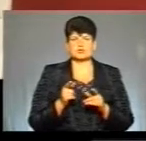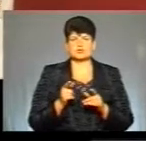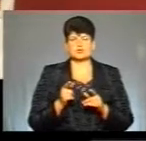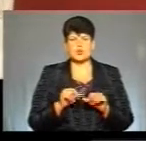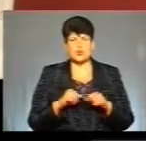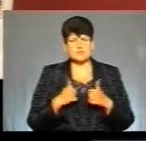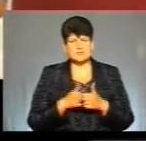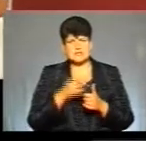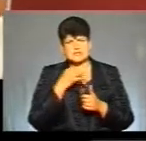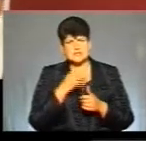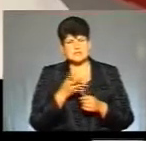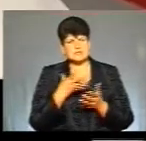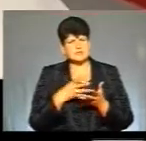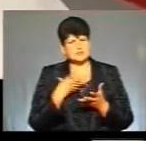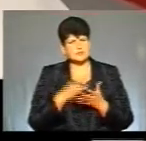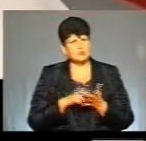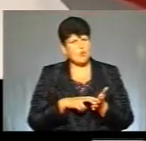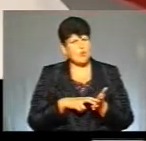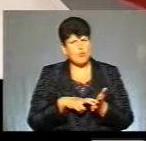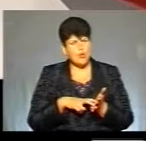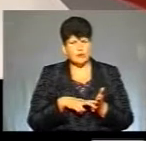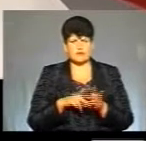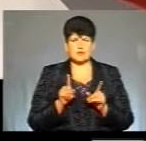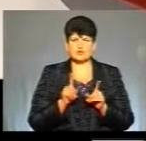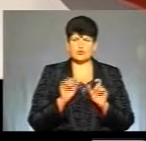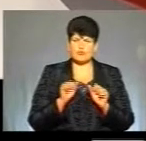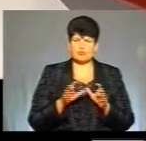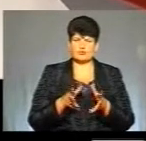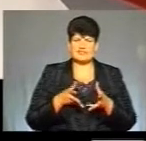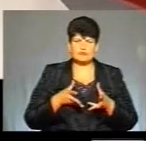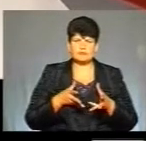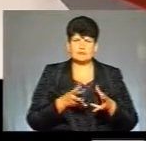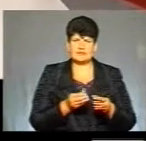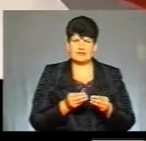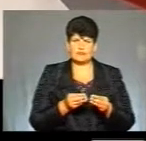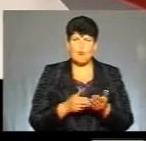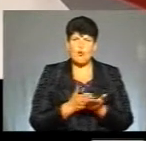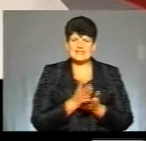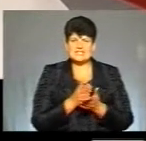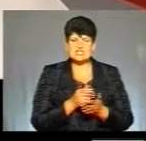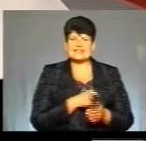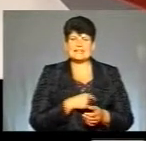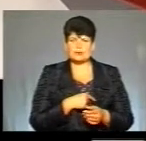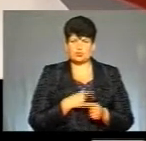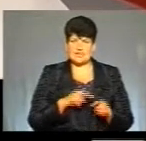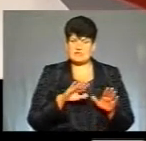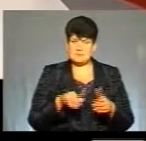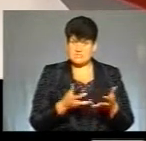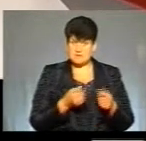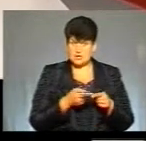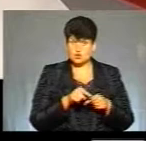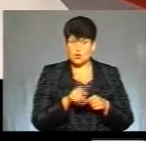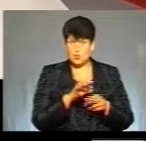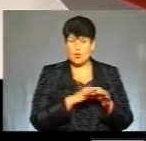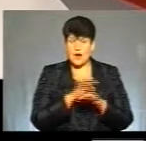десь висловила свої застереження і побоювання, що може бути тиск політичний на депутатів після прийняття цього